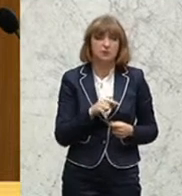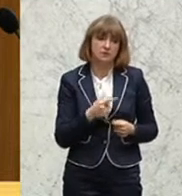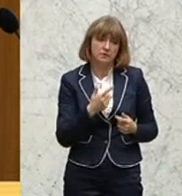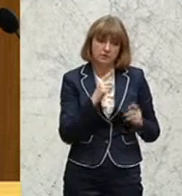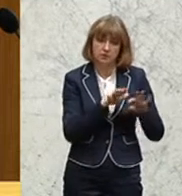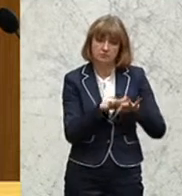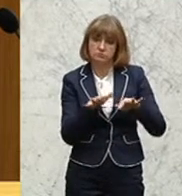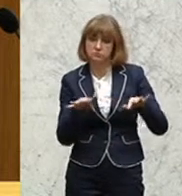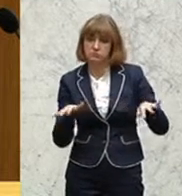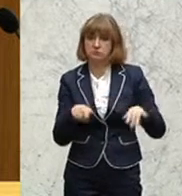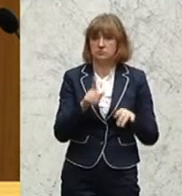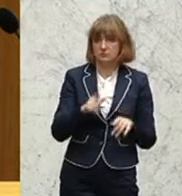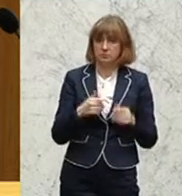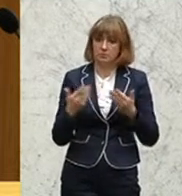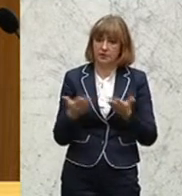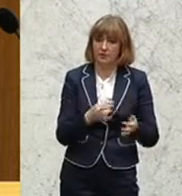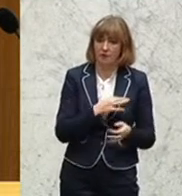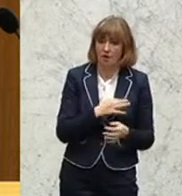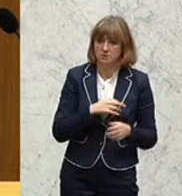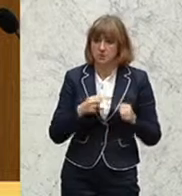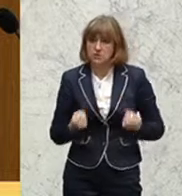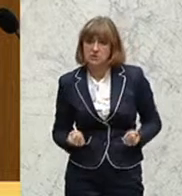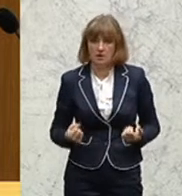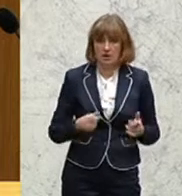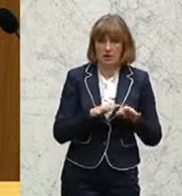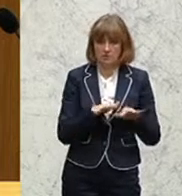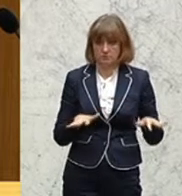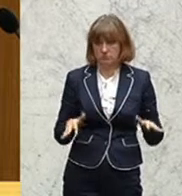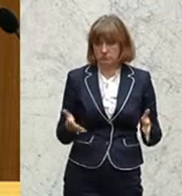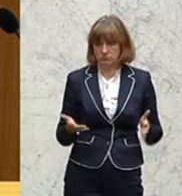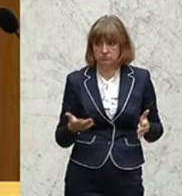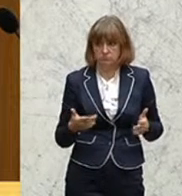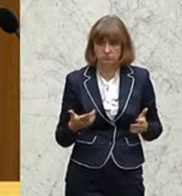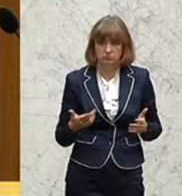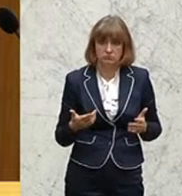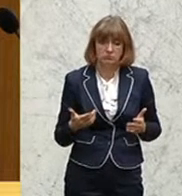in Angst und Verunsicherung stürzen und die Bevölkerung